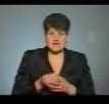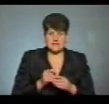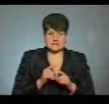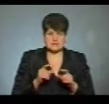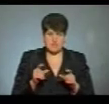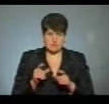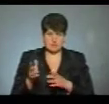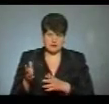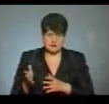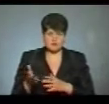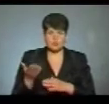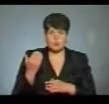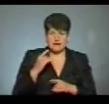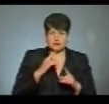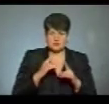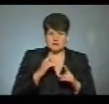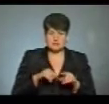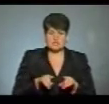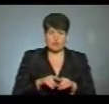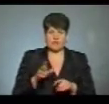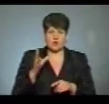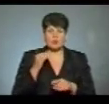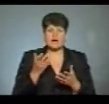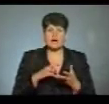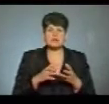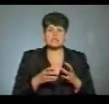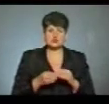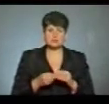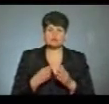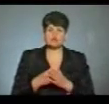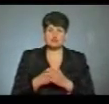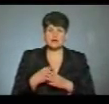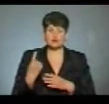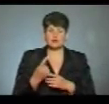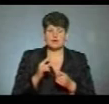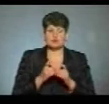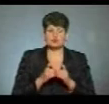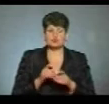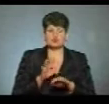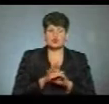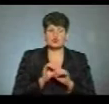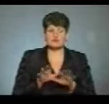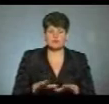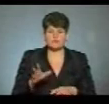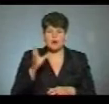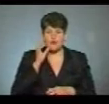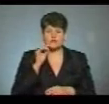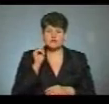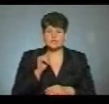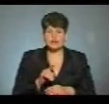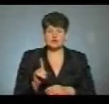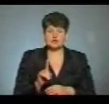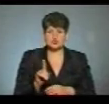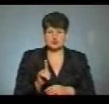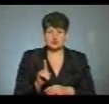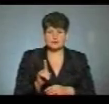закладів. Так? І якщо попередню сесію також врахуємо, тобто яка це сума з бюджету області на боротьбу з коронавірусом? Враховуючи те, що